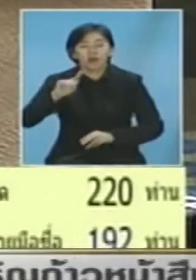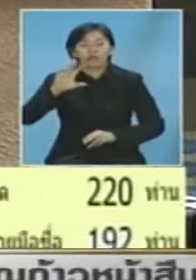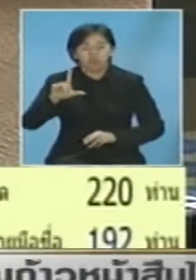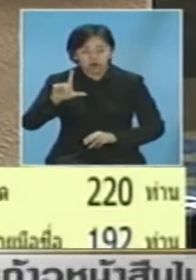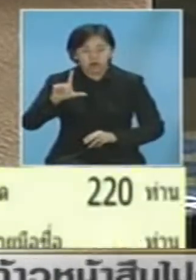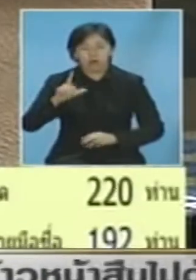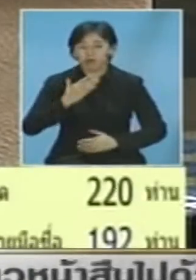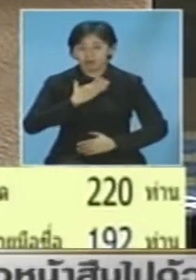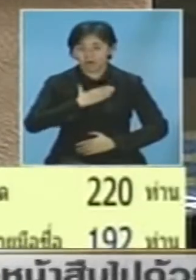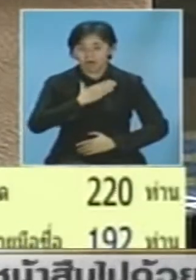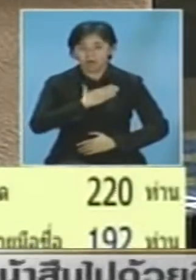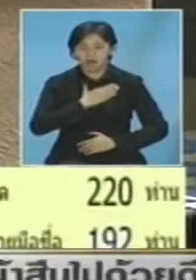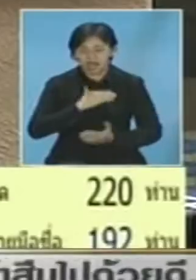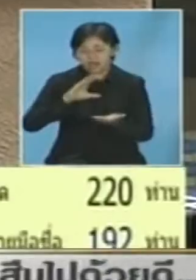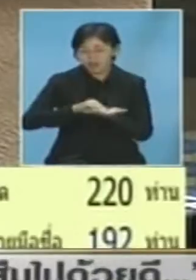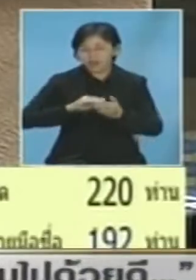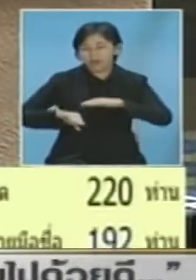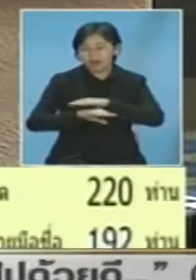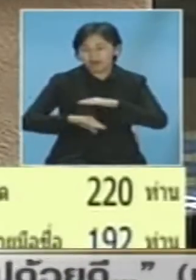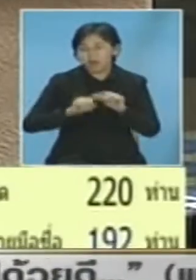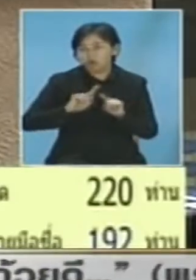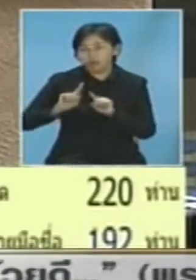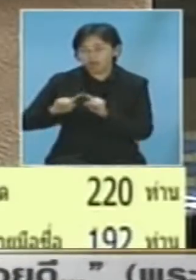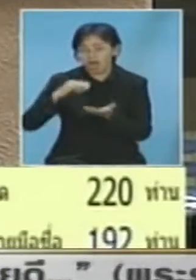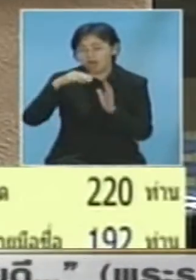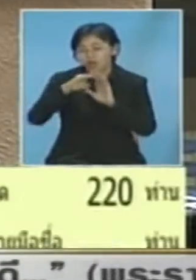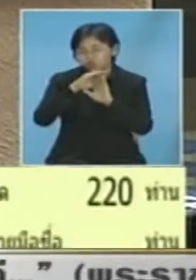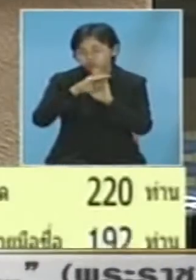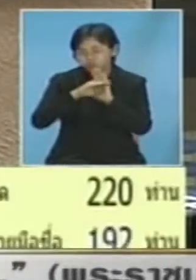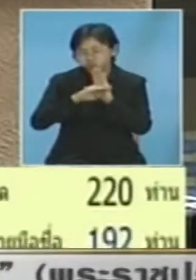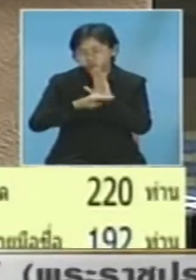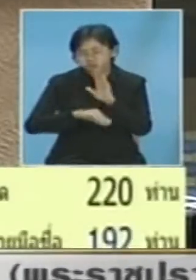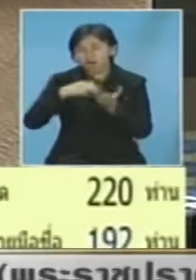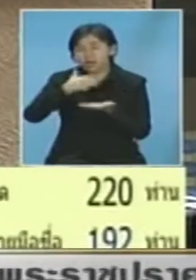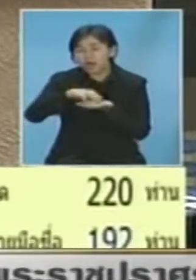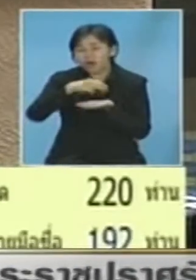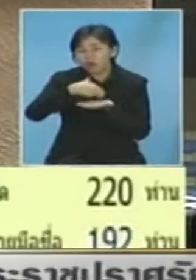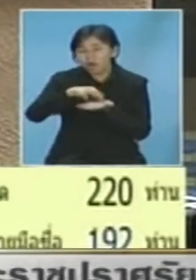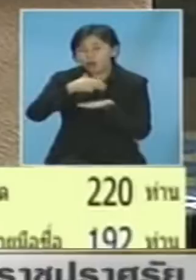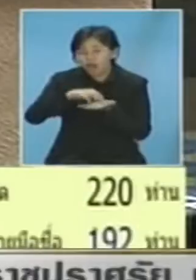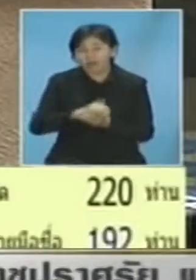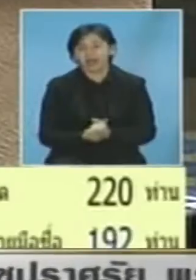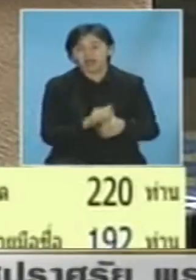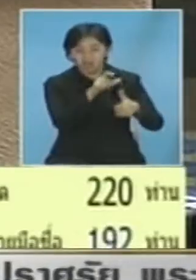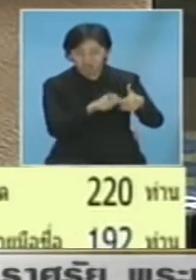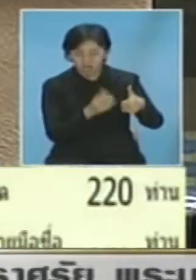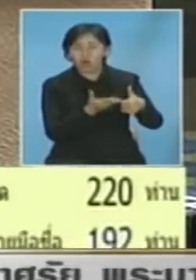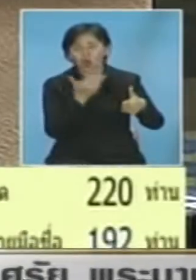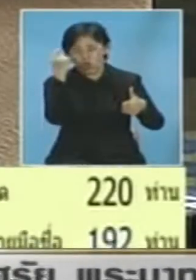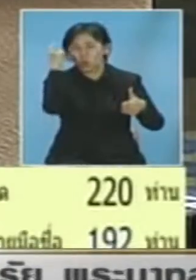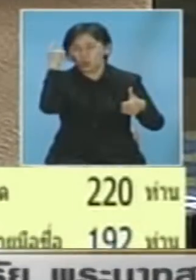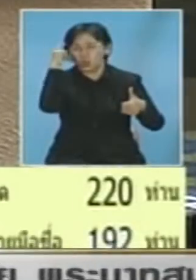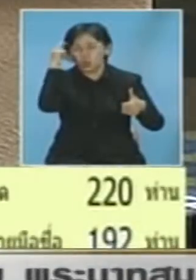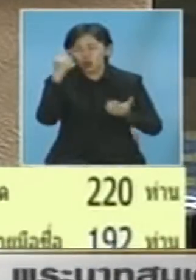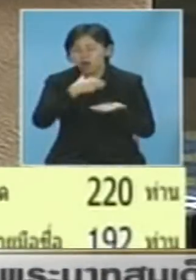าข้อเท็จจริงดังกล่าวมาทั้งหมดนี้เนี่ยผู้ถูกกล่าวหาได้รับรู้รับทราบตล